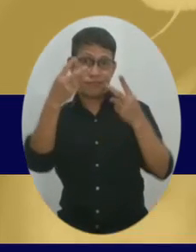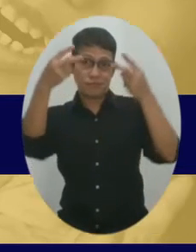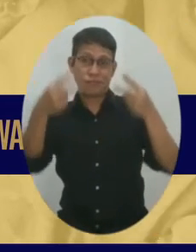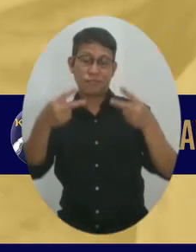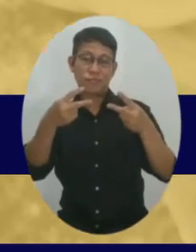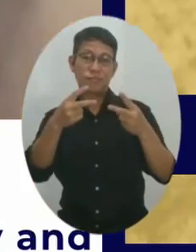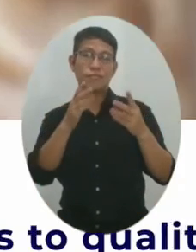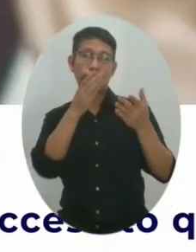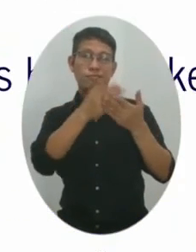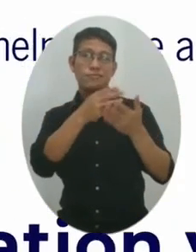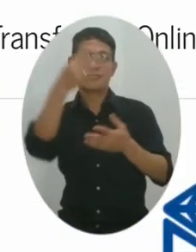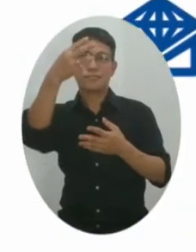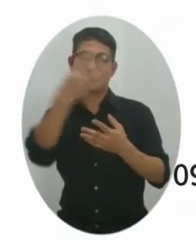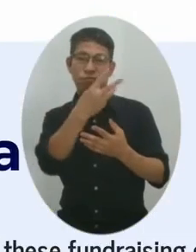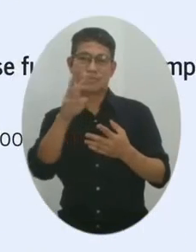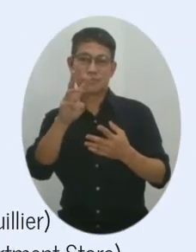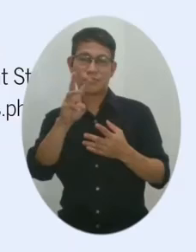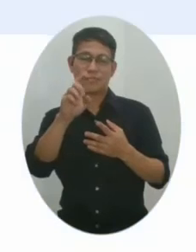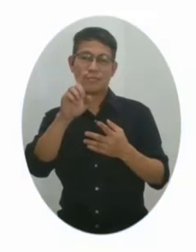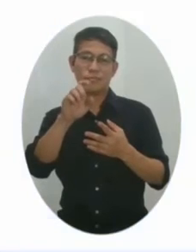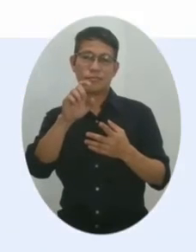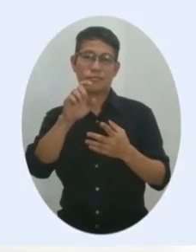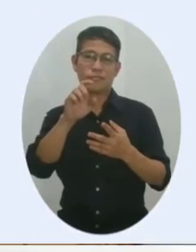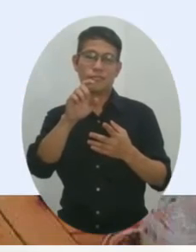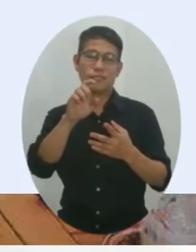website. Magpunta kayo sa